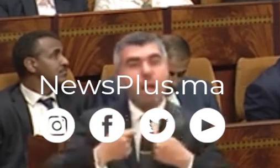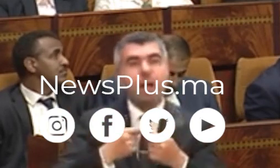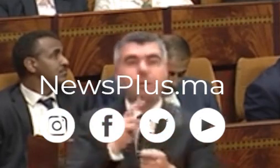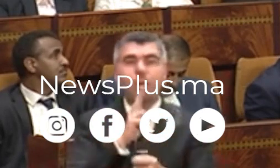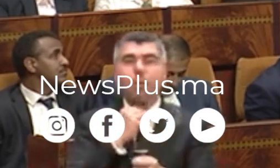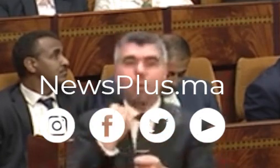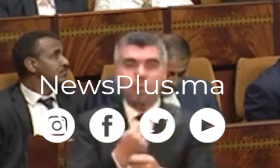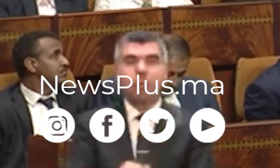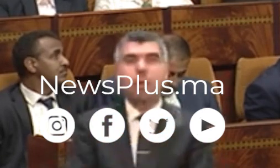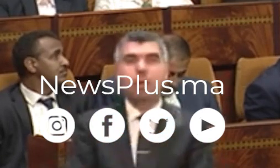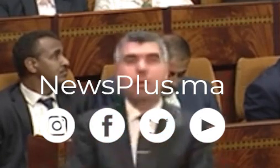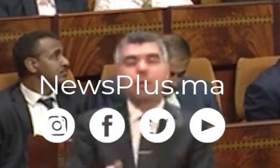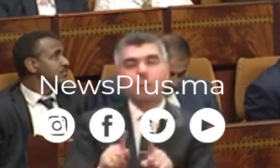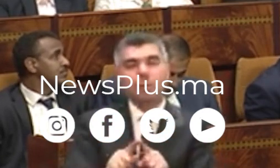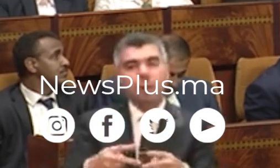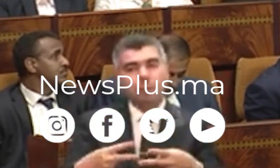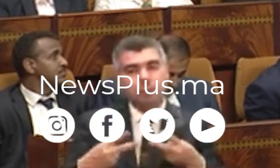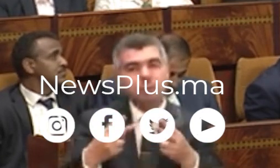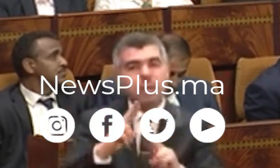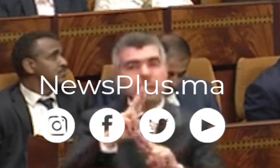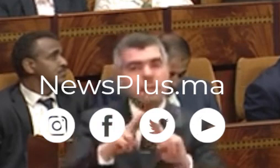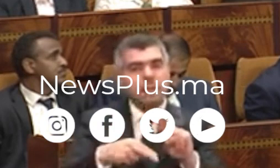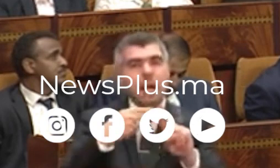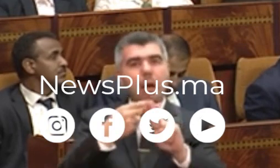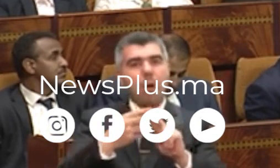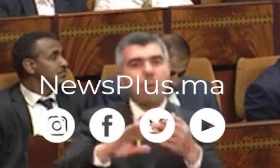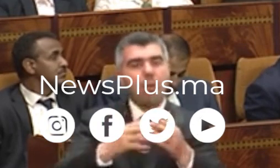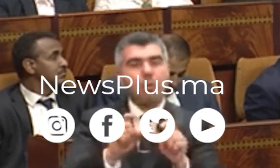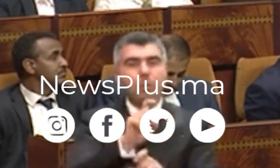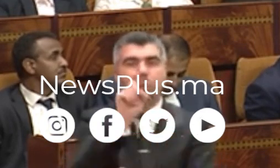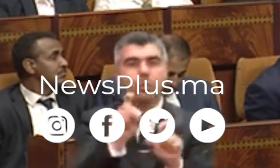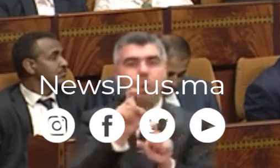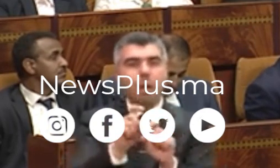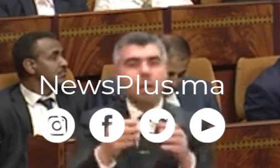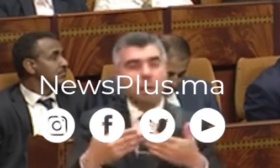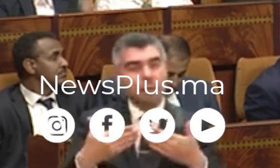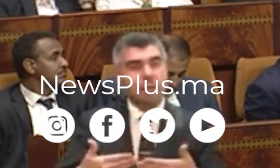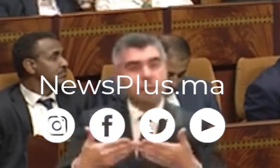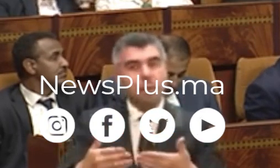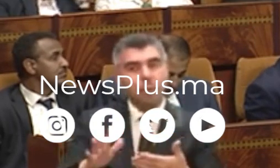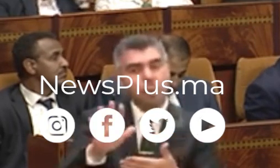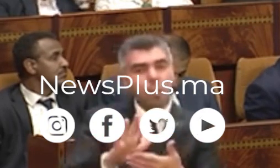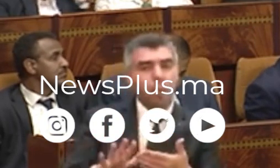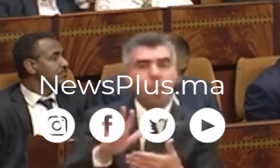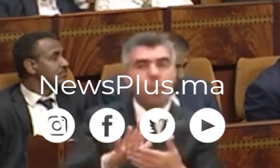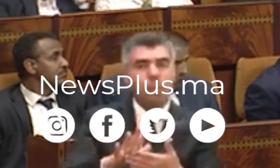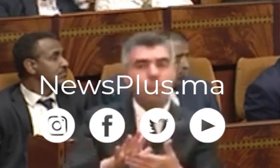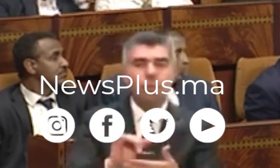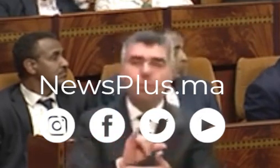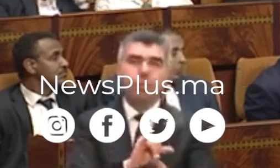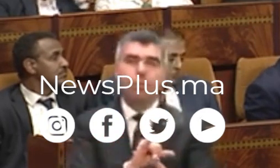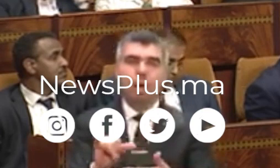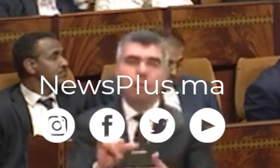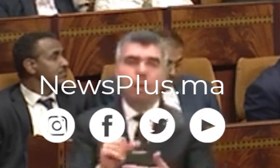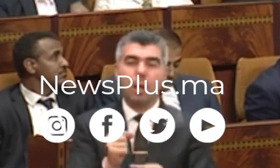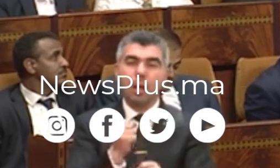هذه المنصة لكي يقدم الأجوبة حول الأسئلة الحارقة الآن التي تشغل الفضاء العام؟ لا يمكن أن